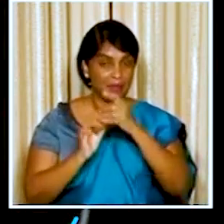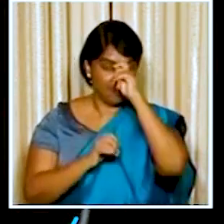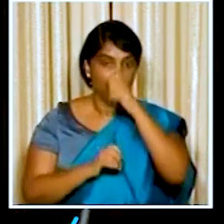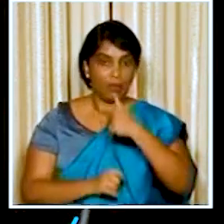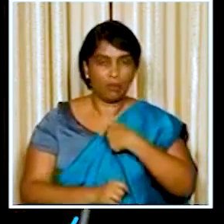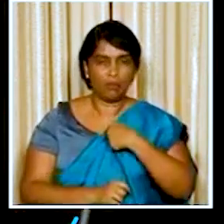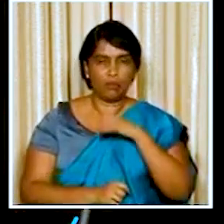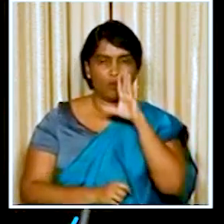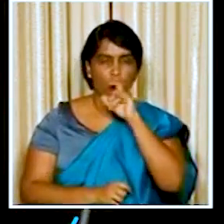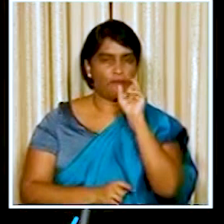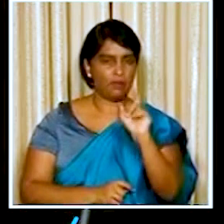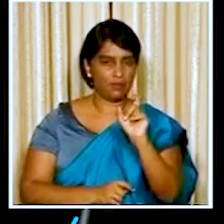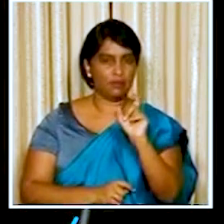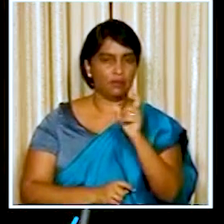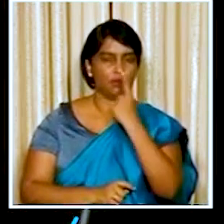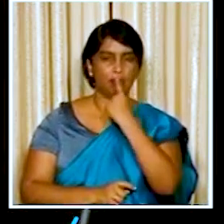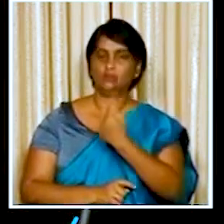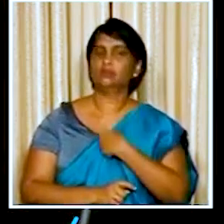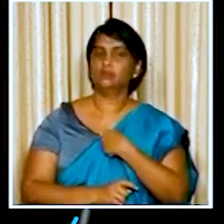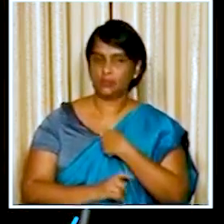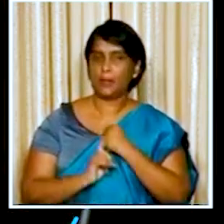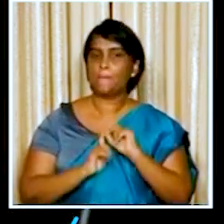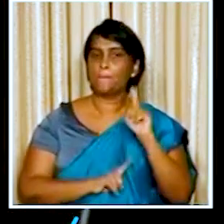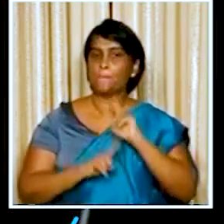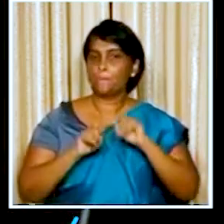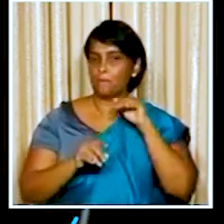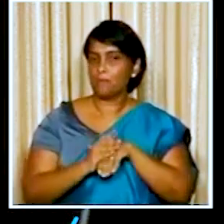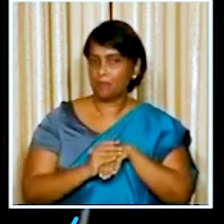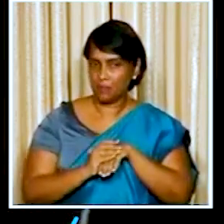අසභ්‍ය වචනයක් කියමින් මේ පාර්ලිමේන්තුව තුල